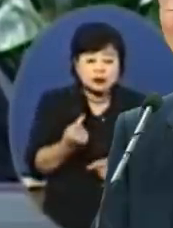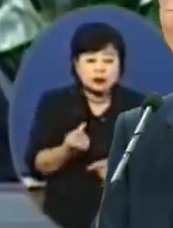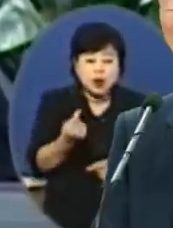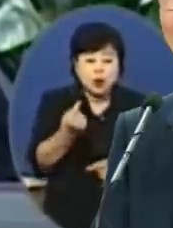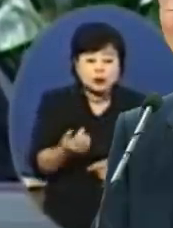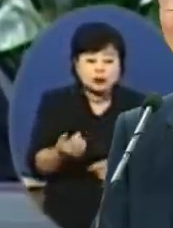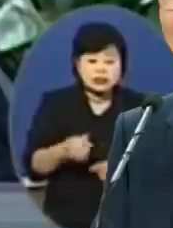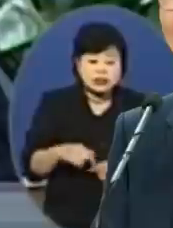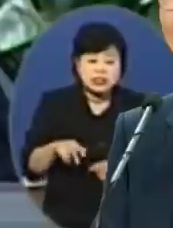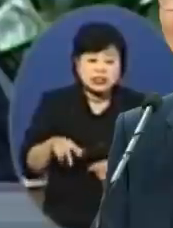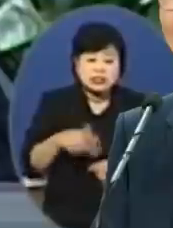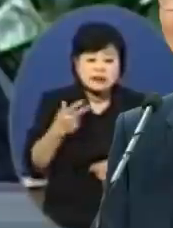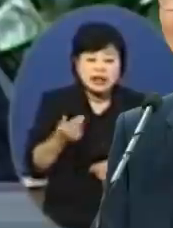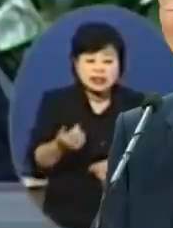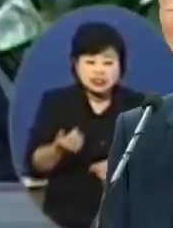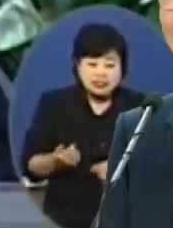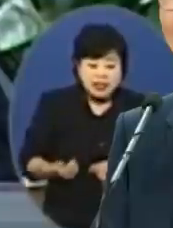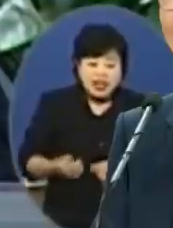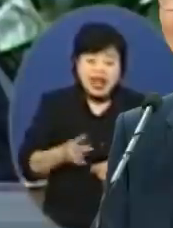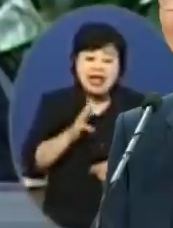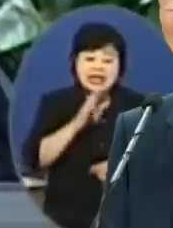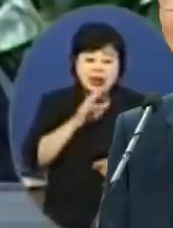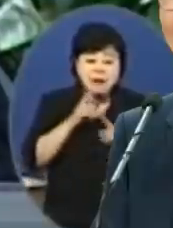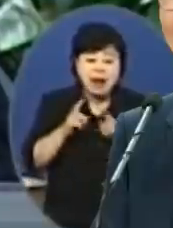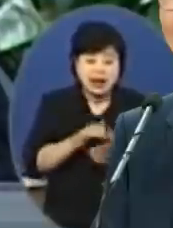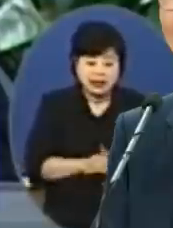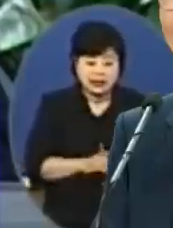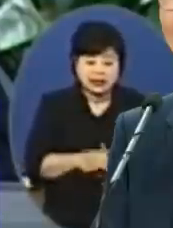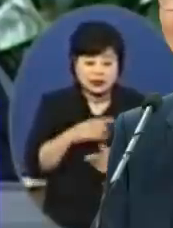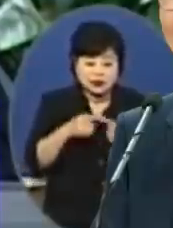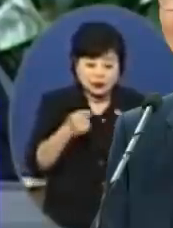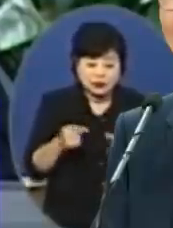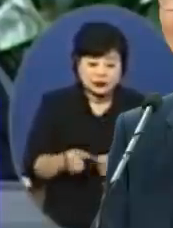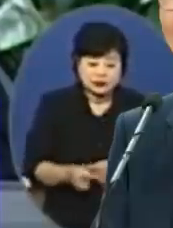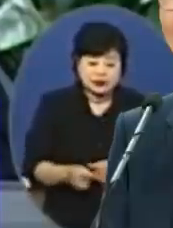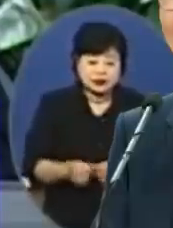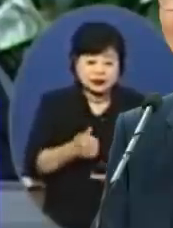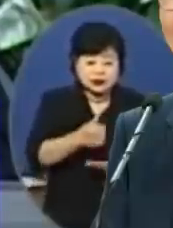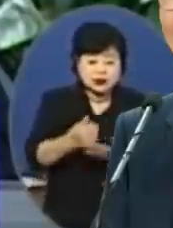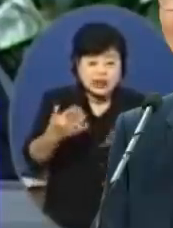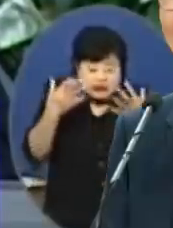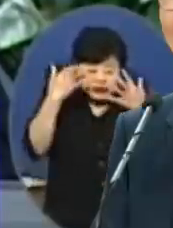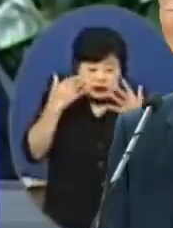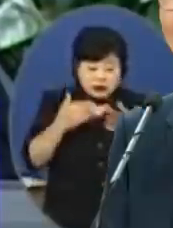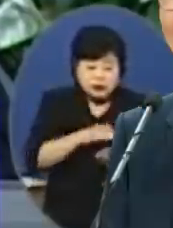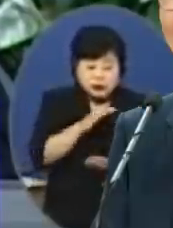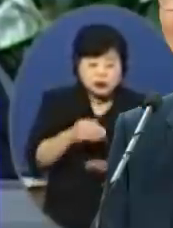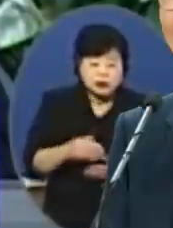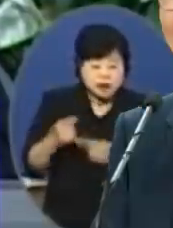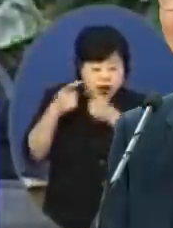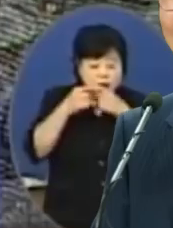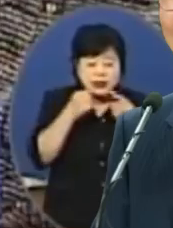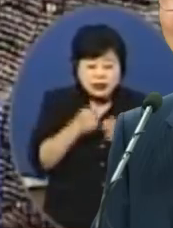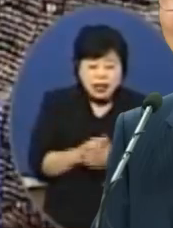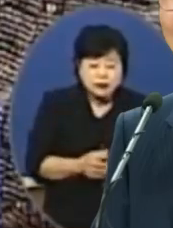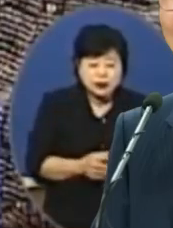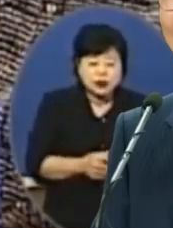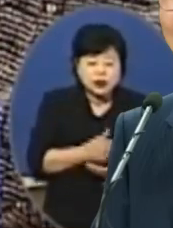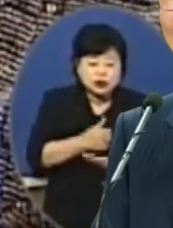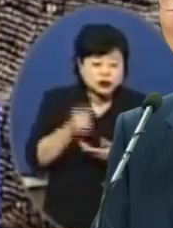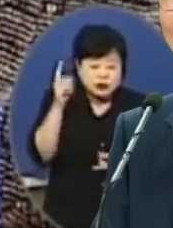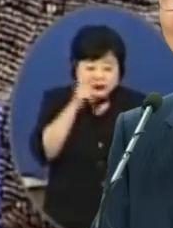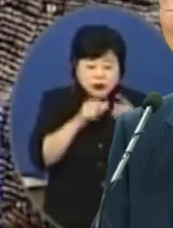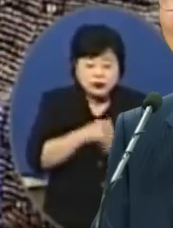전에 예언한 말씀입니다. 우리 다 같이 한번 읽어보십시다. 그가 찔림은 우리의 허물 때문이요,